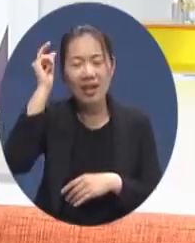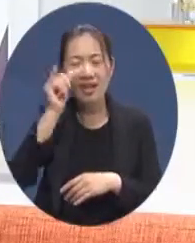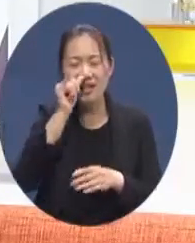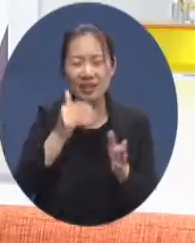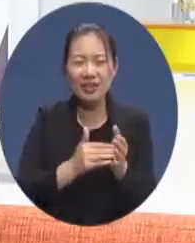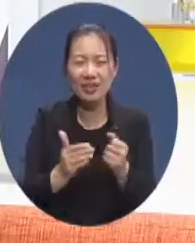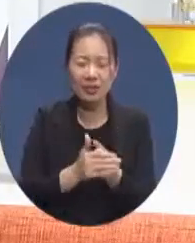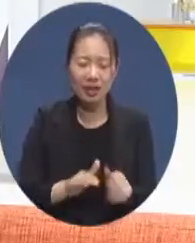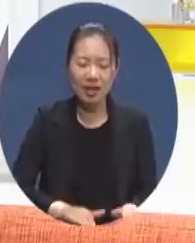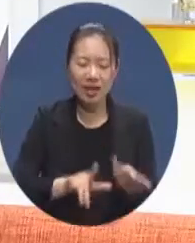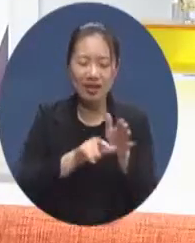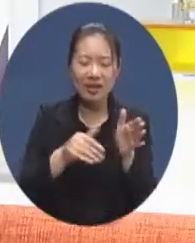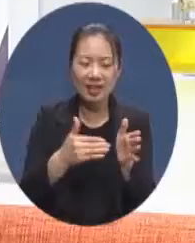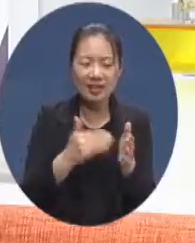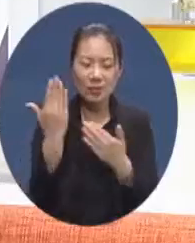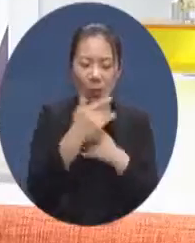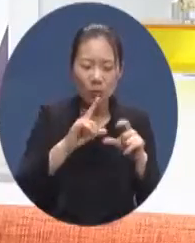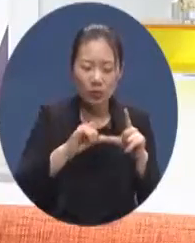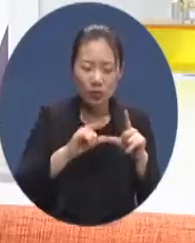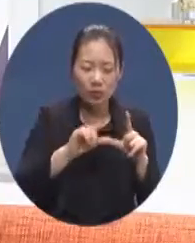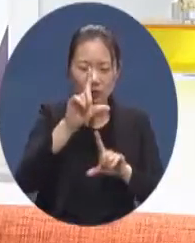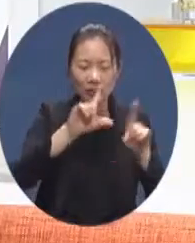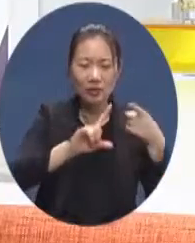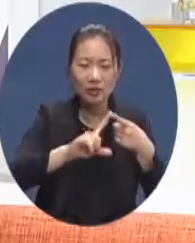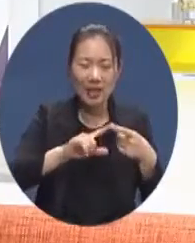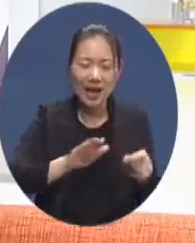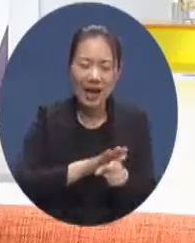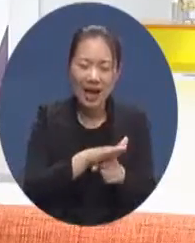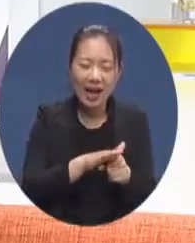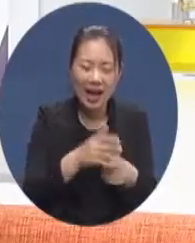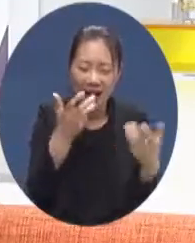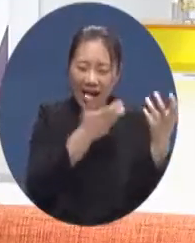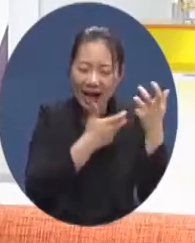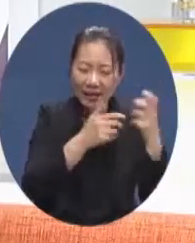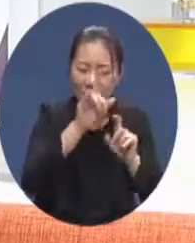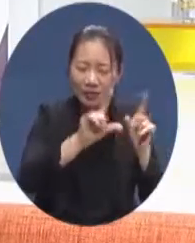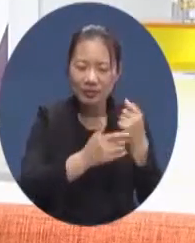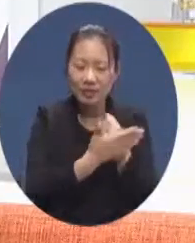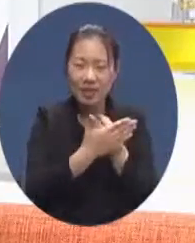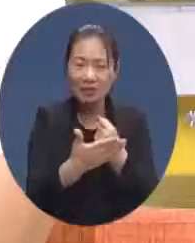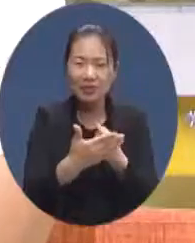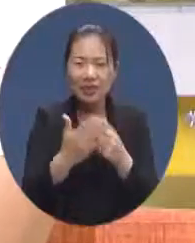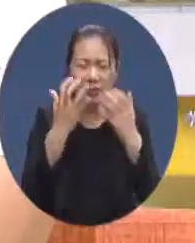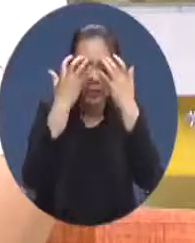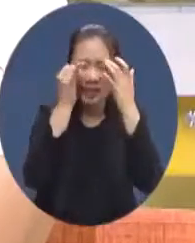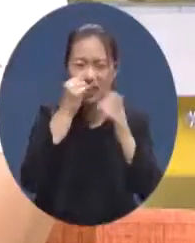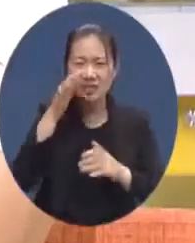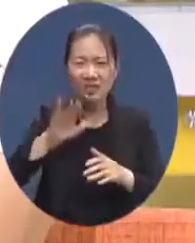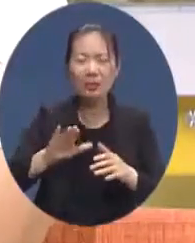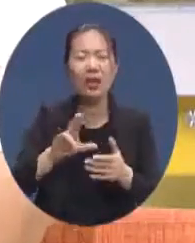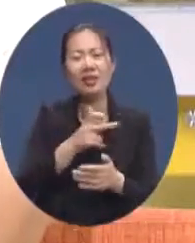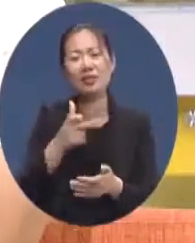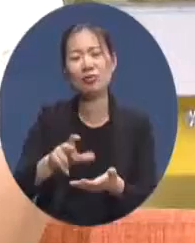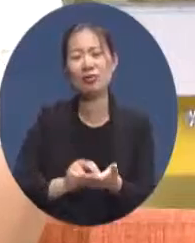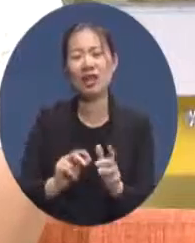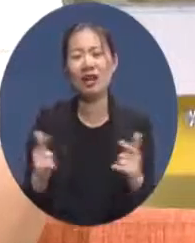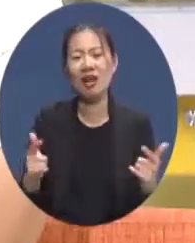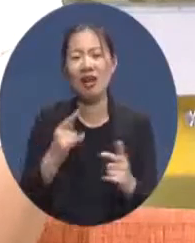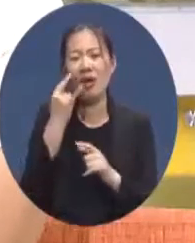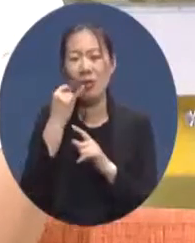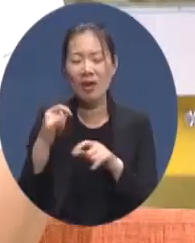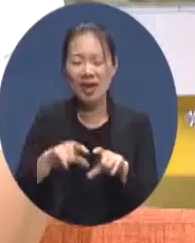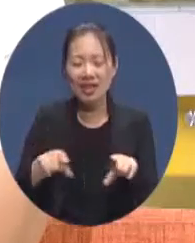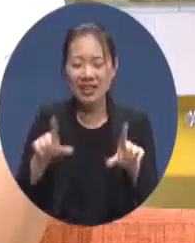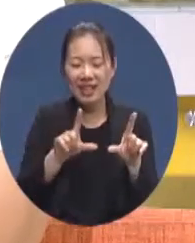그 애착을 보이는 행동 때문에 좀 고생스럽긴 했는데 이거 자체도 크게 문제는 아닙니다. 그래요. 일상생활에서 엄마가 힘드시다고 하는